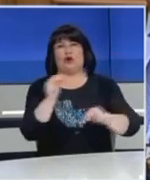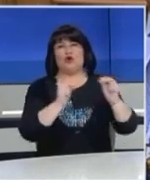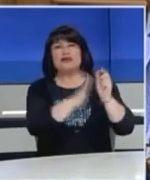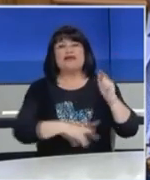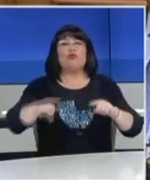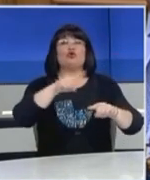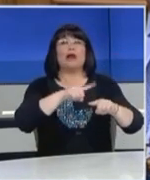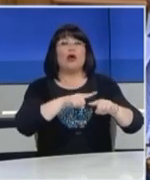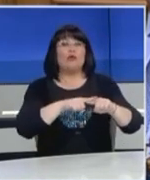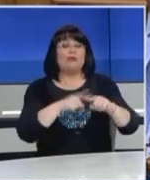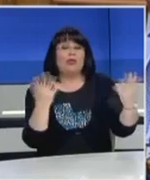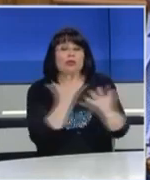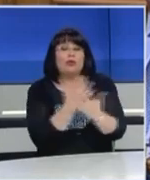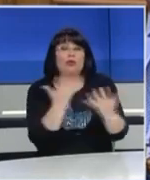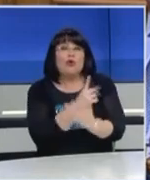πεπραγμένα